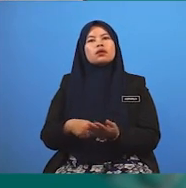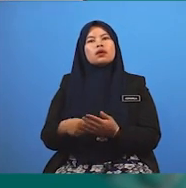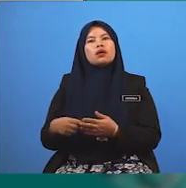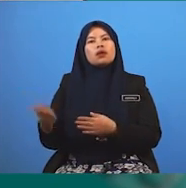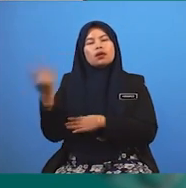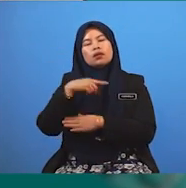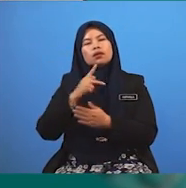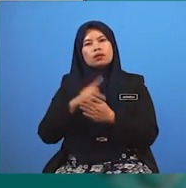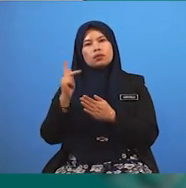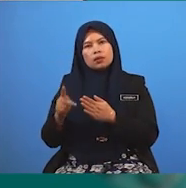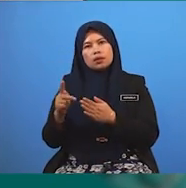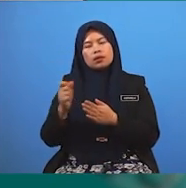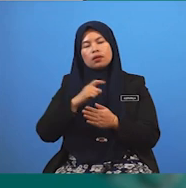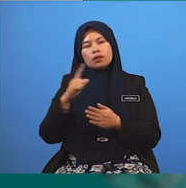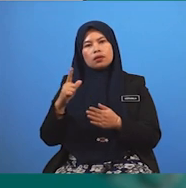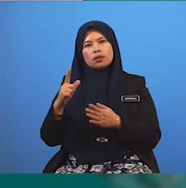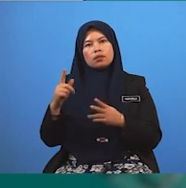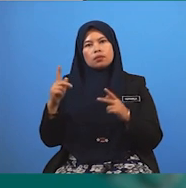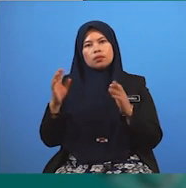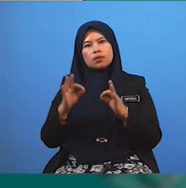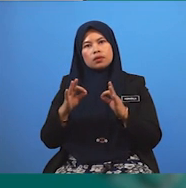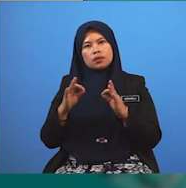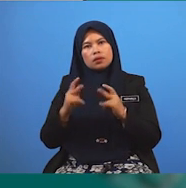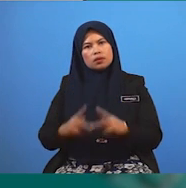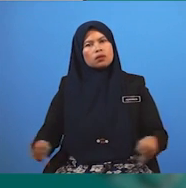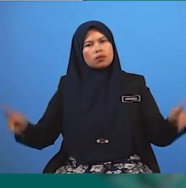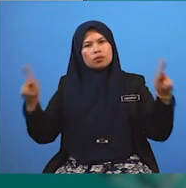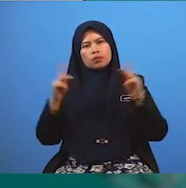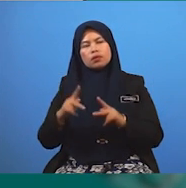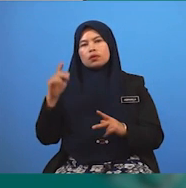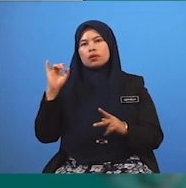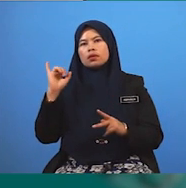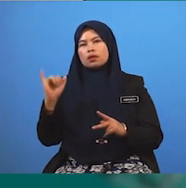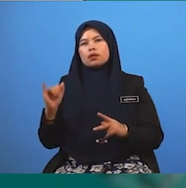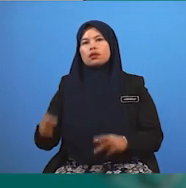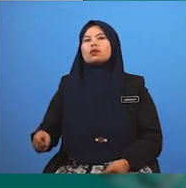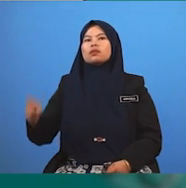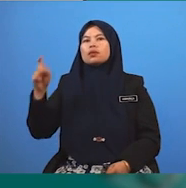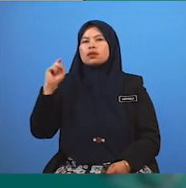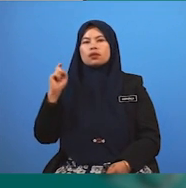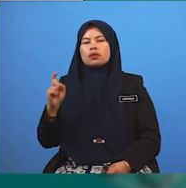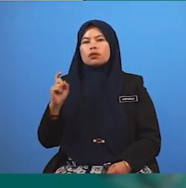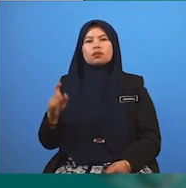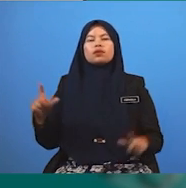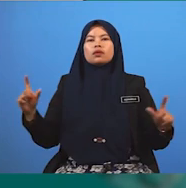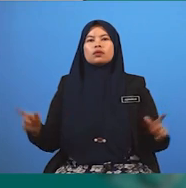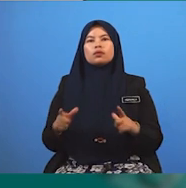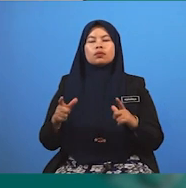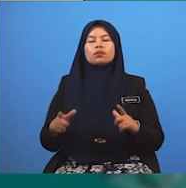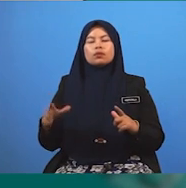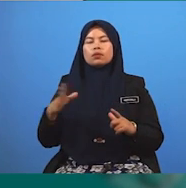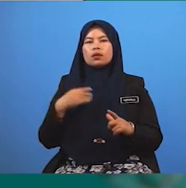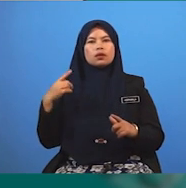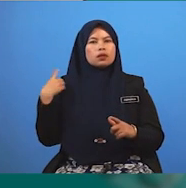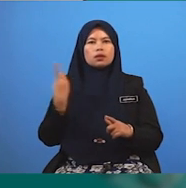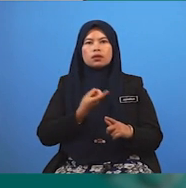adalah peristiwa yang pasti berlaku dan kita harus mempercayai dengan membuat persediaan